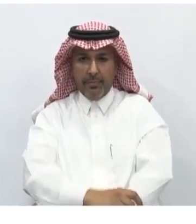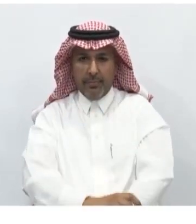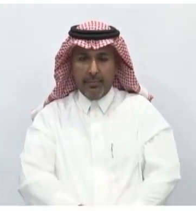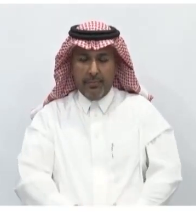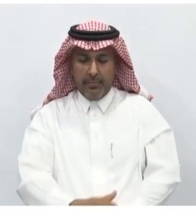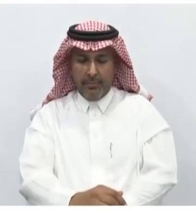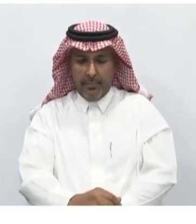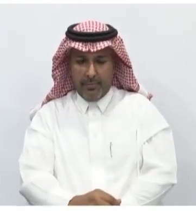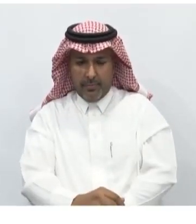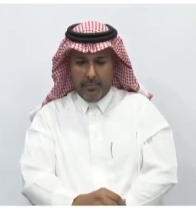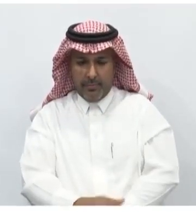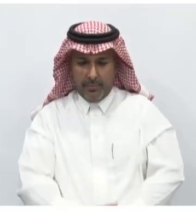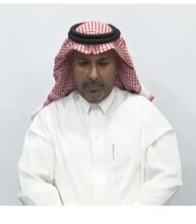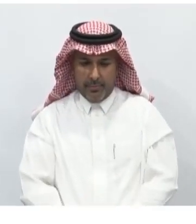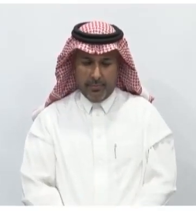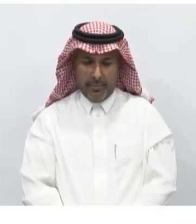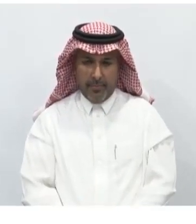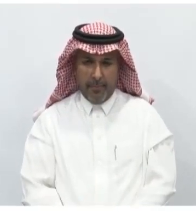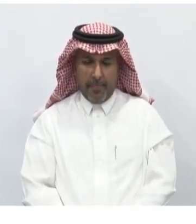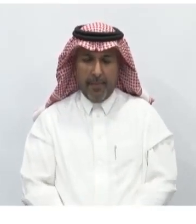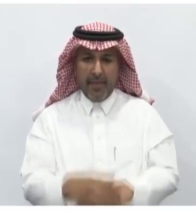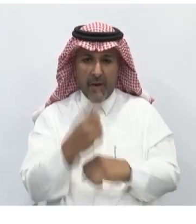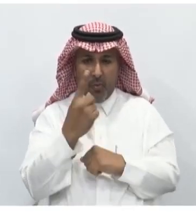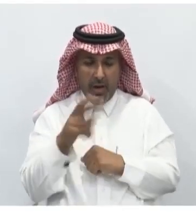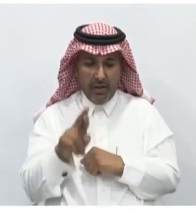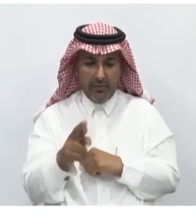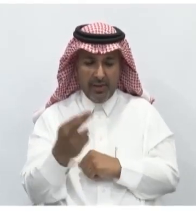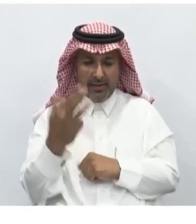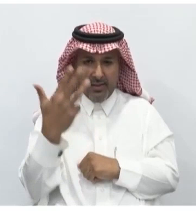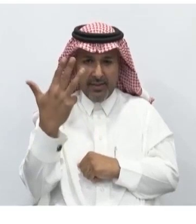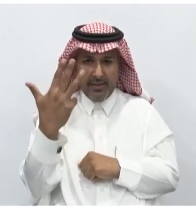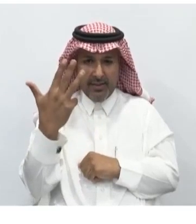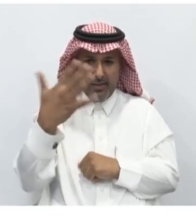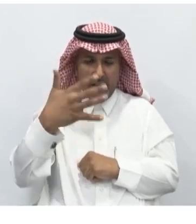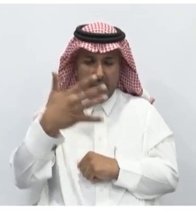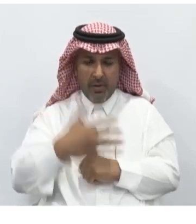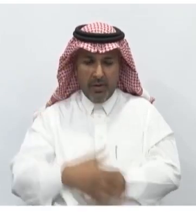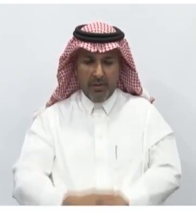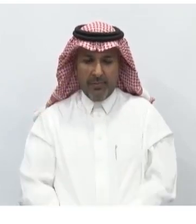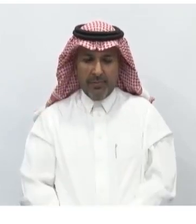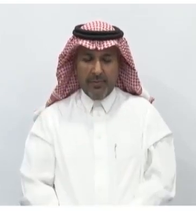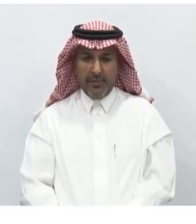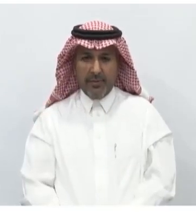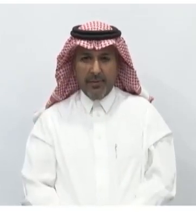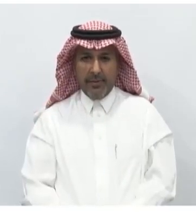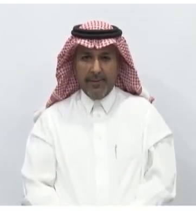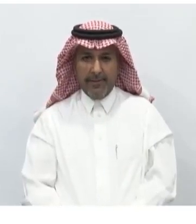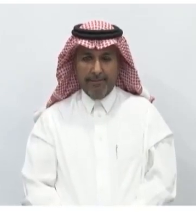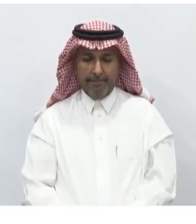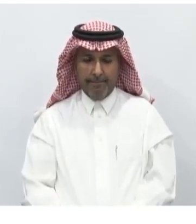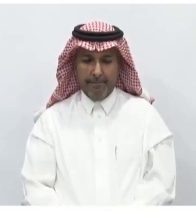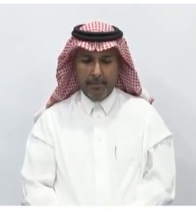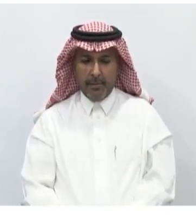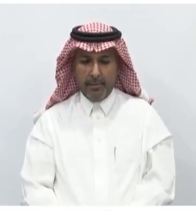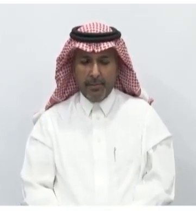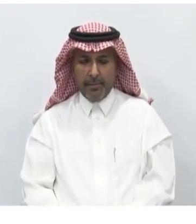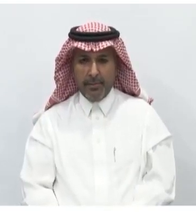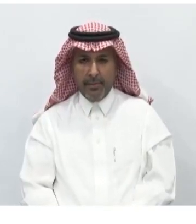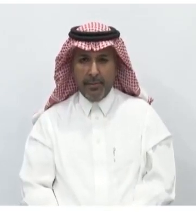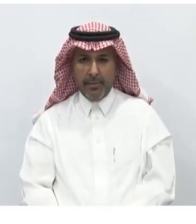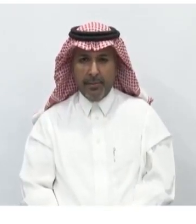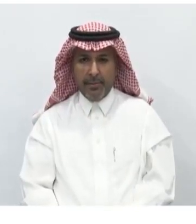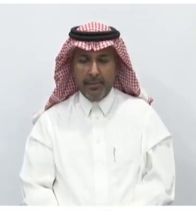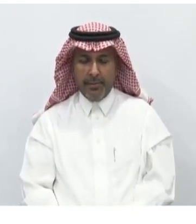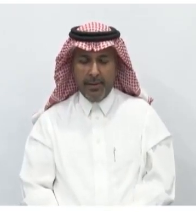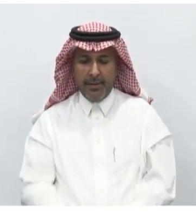كتلة كبريتات النحاس 1.59 جرام. مقلوب الكتلة المولية واحد مول لكبريتات النحاس